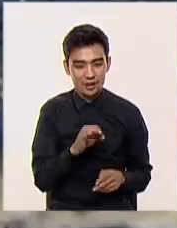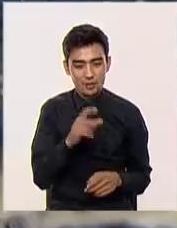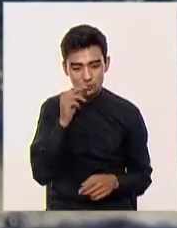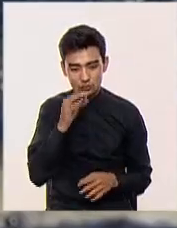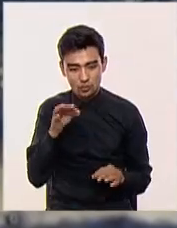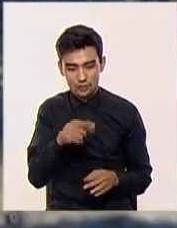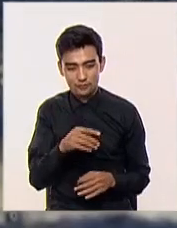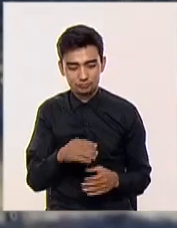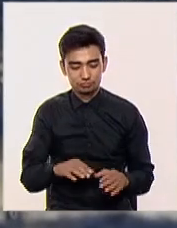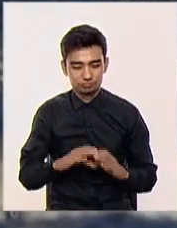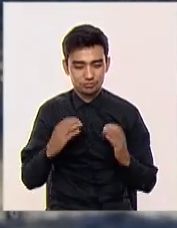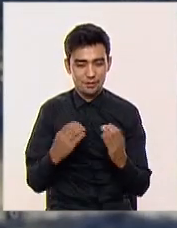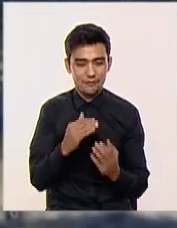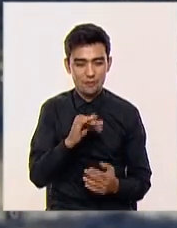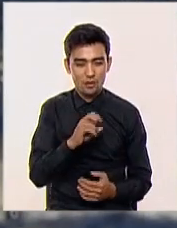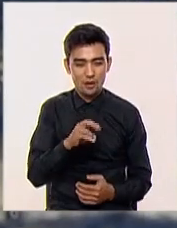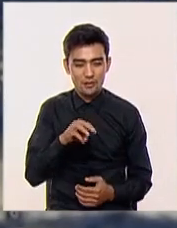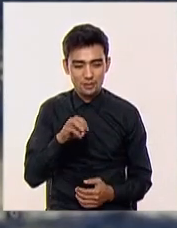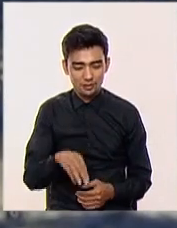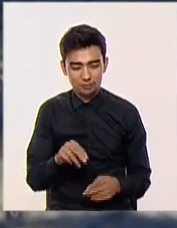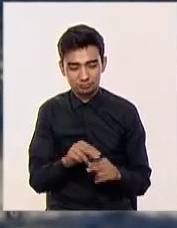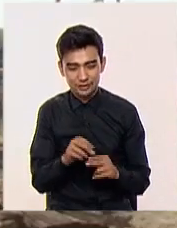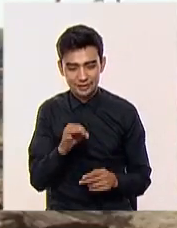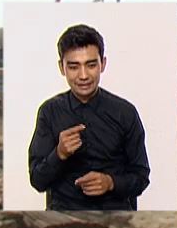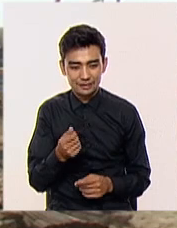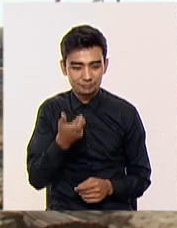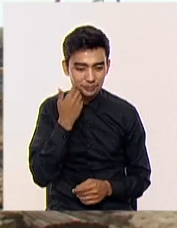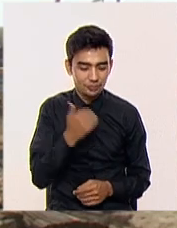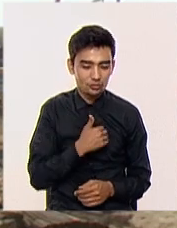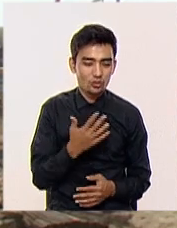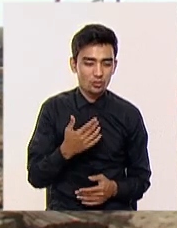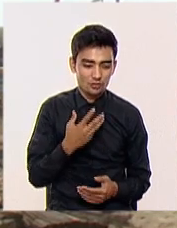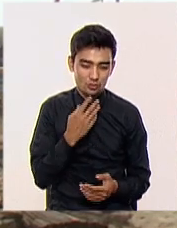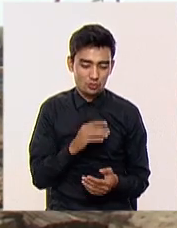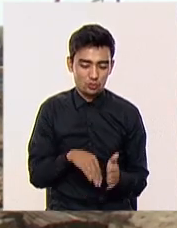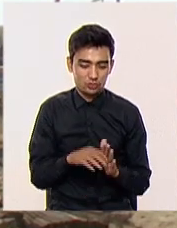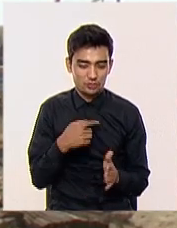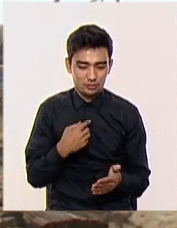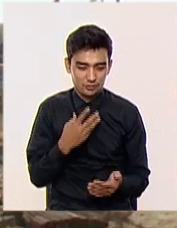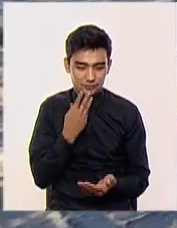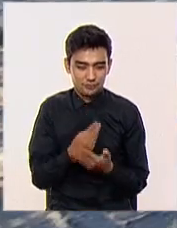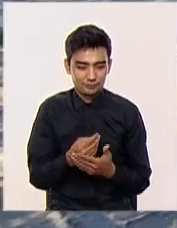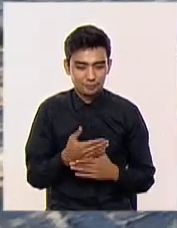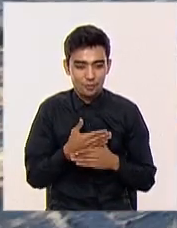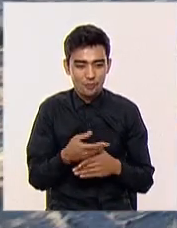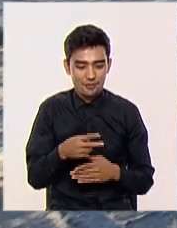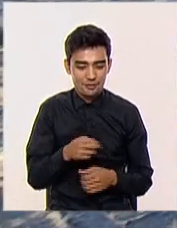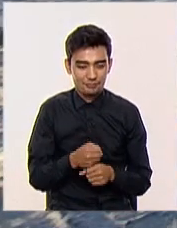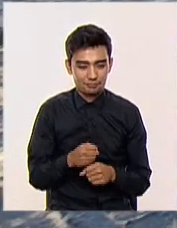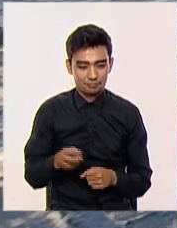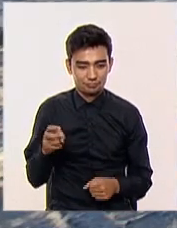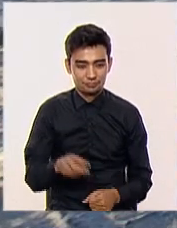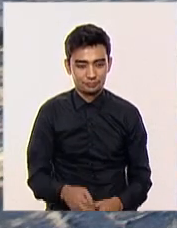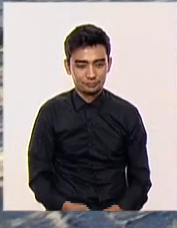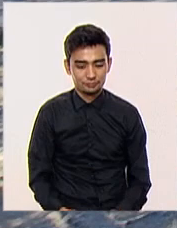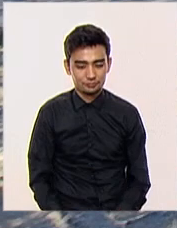гидроизоляцией фундамента. Строитель говорит, что приехал не столько денег заработать, сколько внести свою лепту в благое дело.